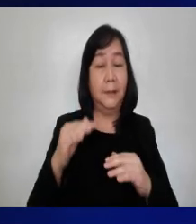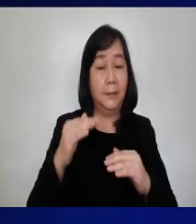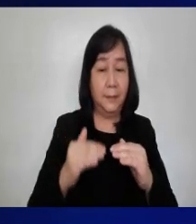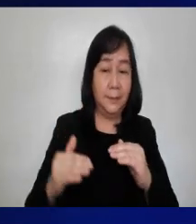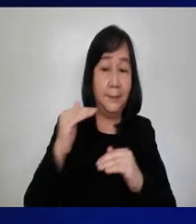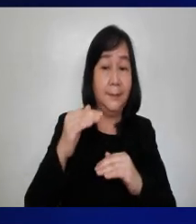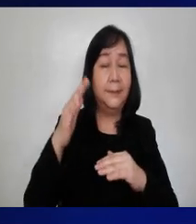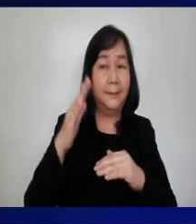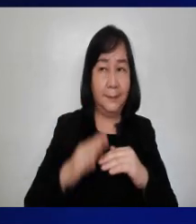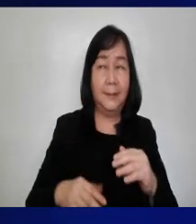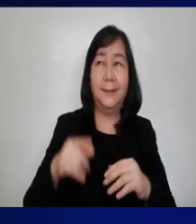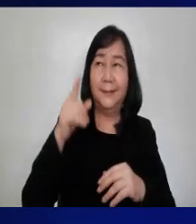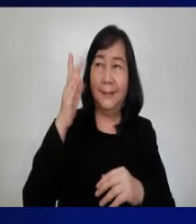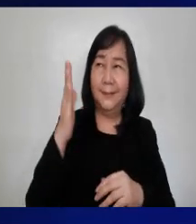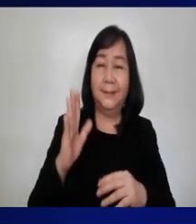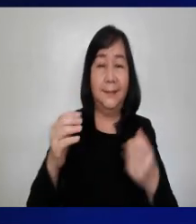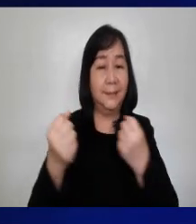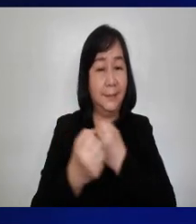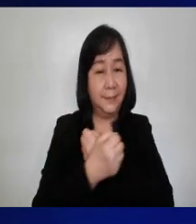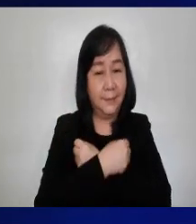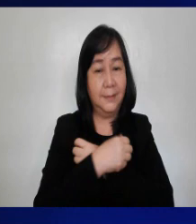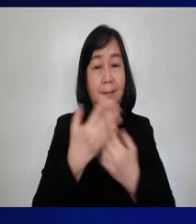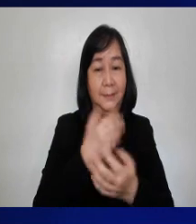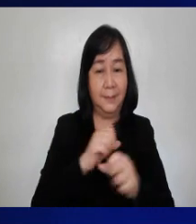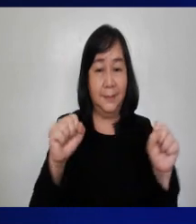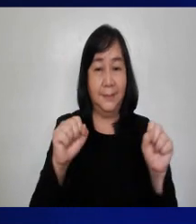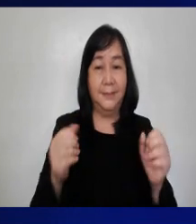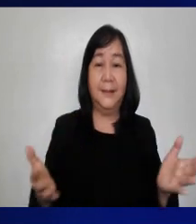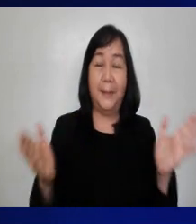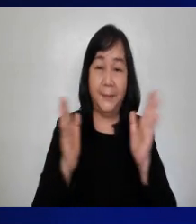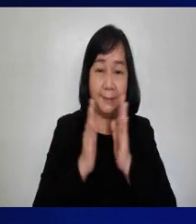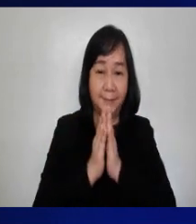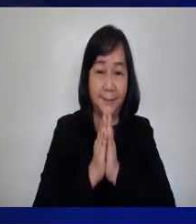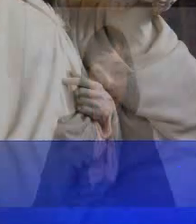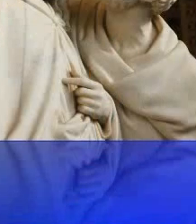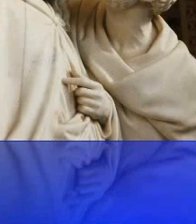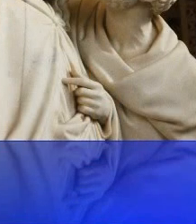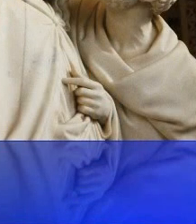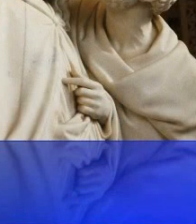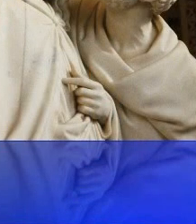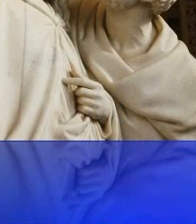malaki kaysa sa kanyang pag-ibig na nagliligtas. Amen.